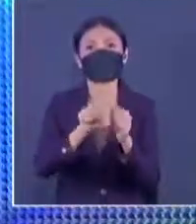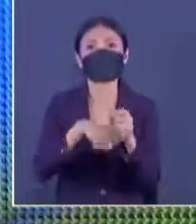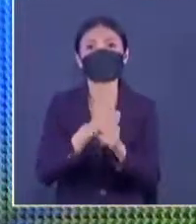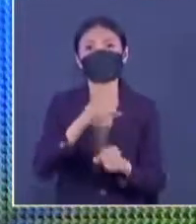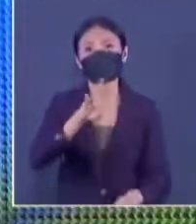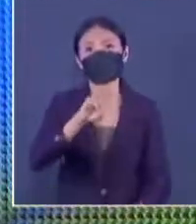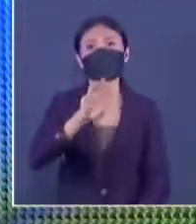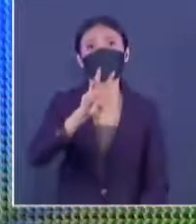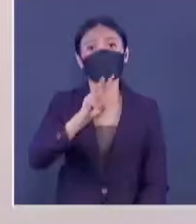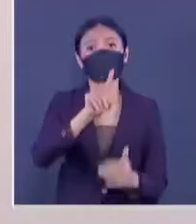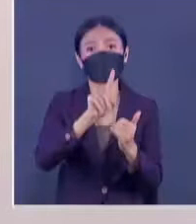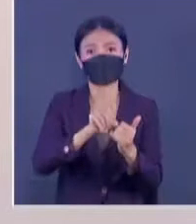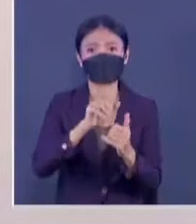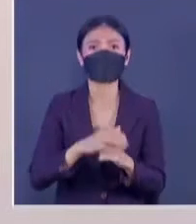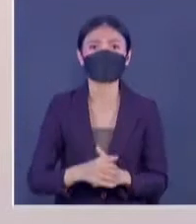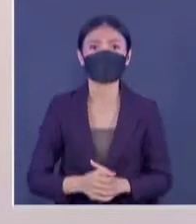76ปีค่ะ